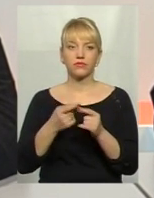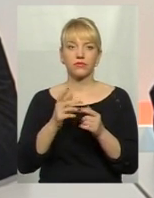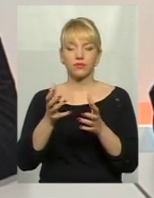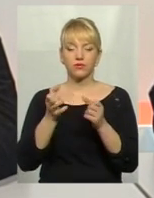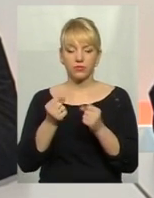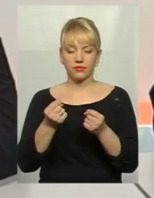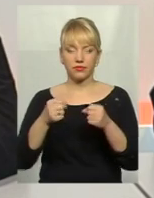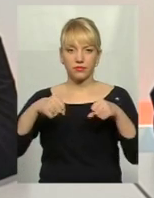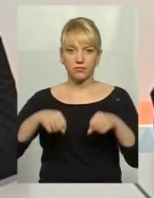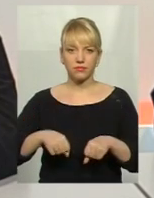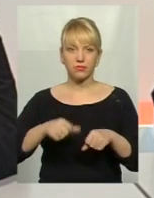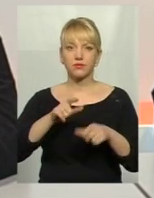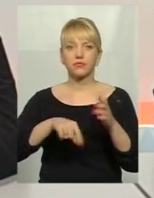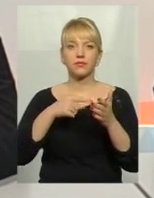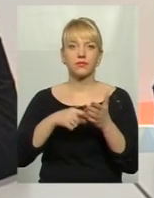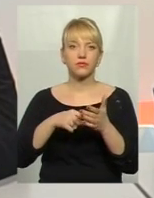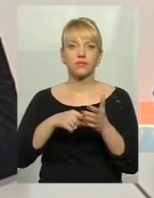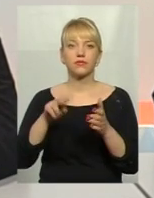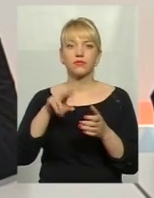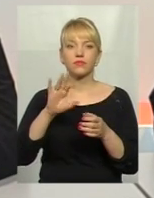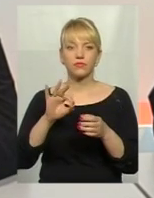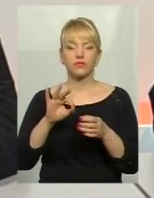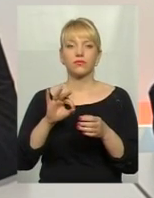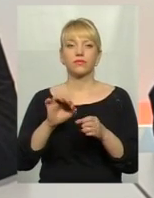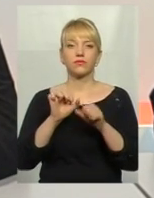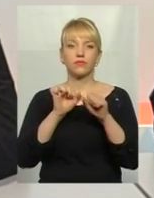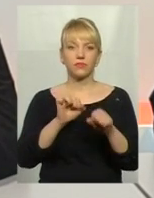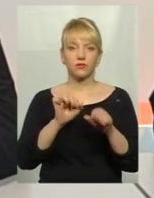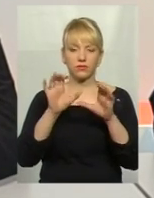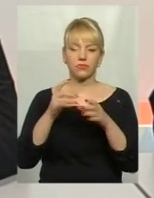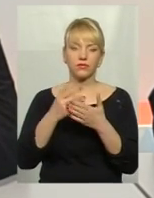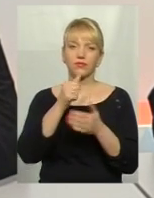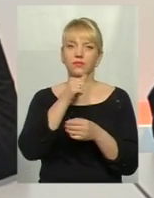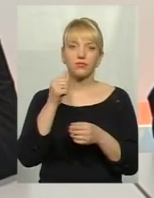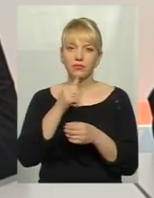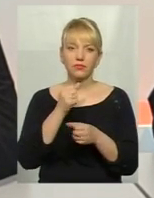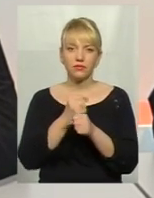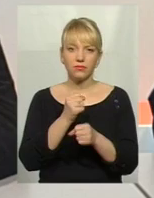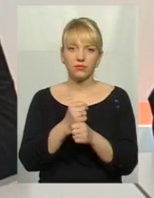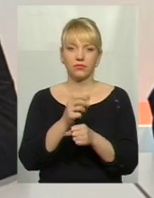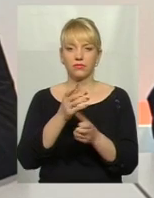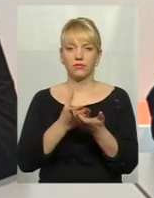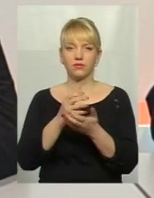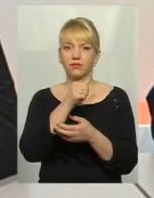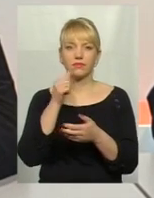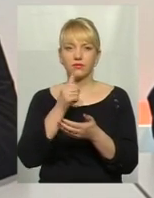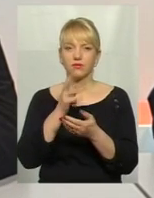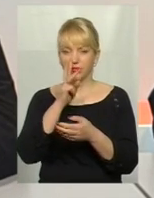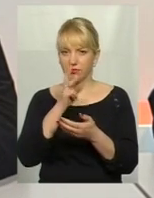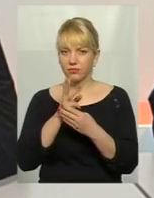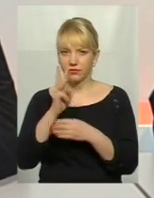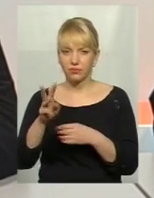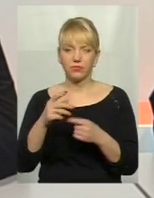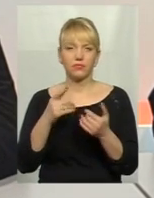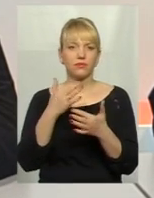питань законодавства щодо охорони праці. Тіньова зайнятість, нелегальні робочі місця, виплата заробітної плати любих підприємств, любих